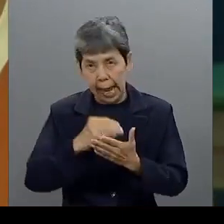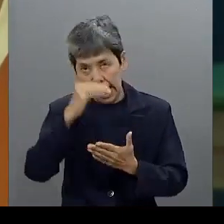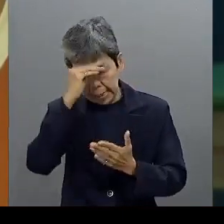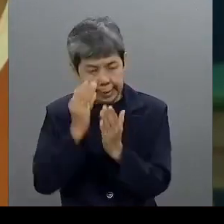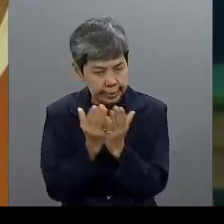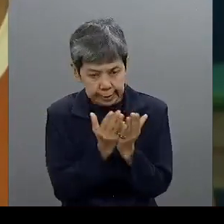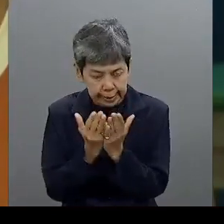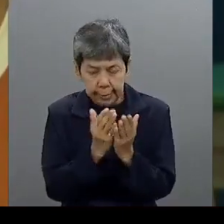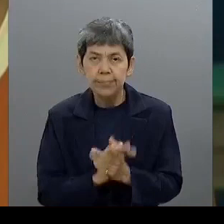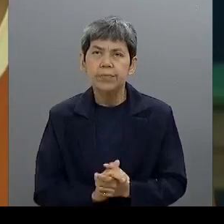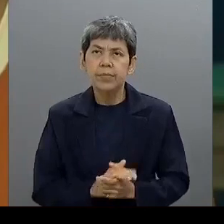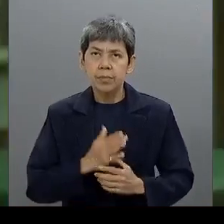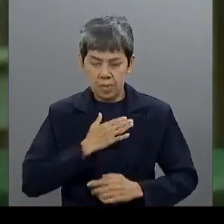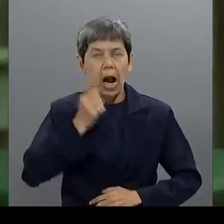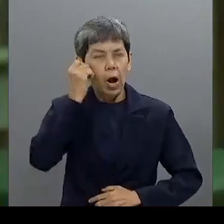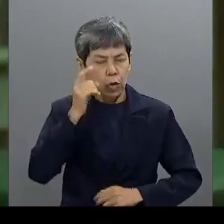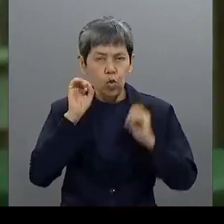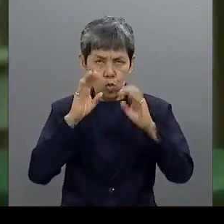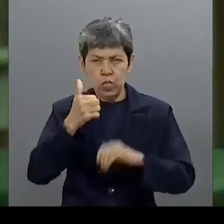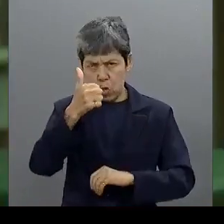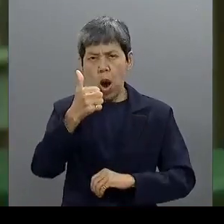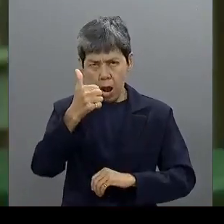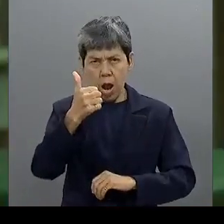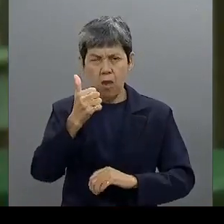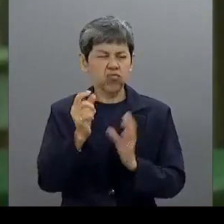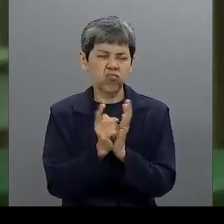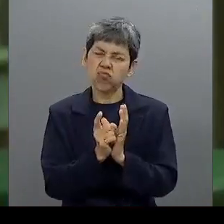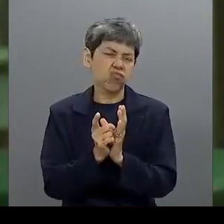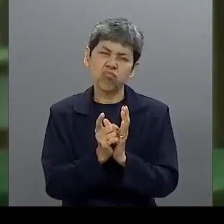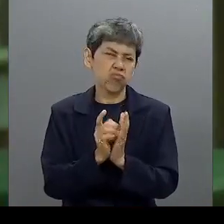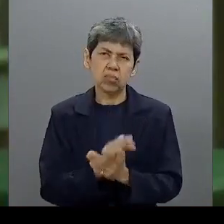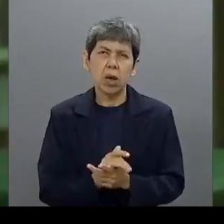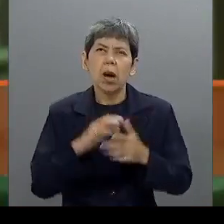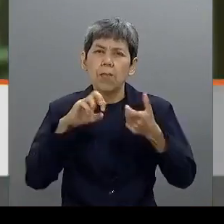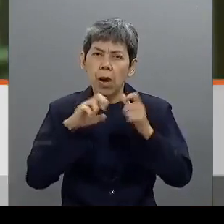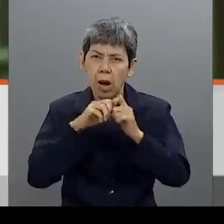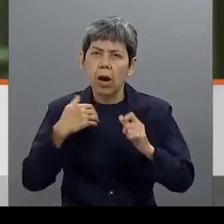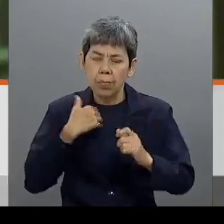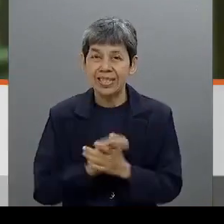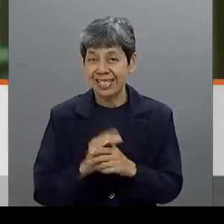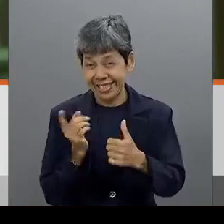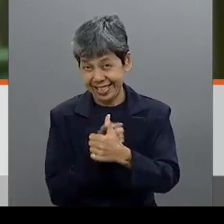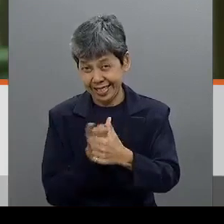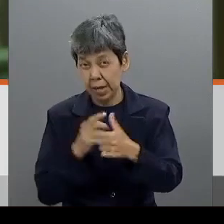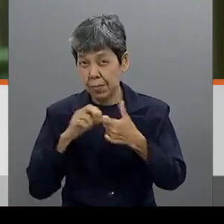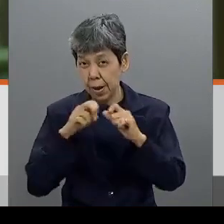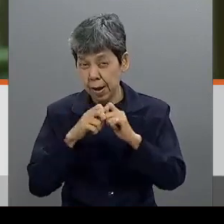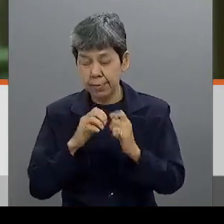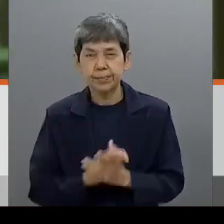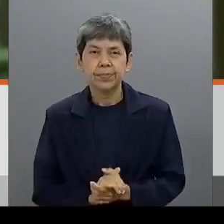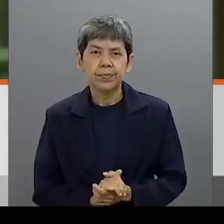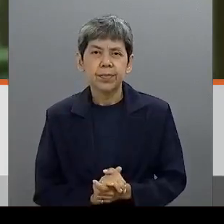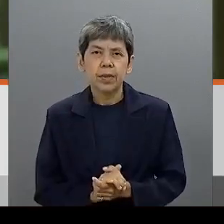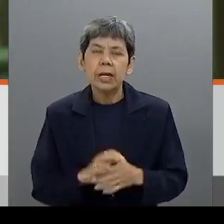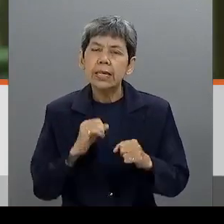เข้าใจมากกว่าเดิมค่ะ ปัญหาอุปสรรคนะคะอย่างแรกก็คือด้วยบริบทของโรงเรียนน